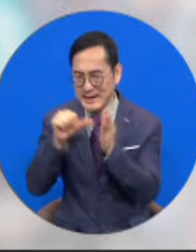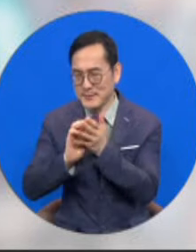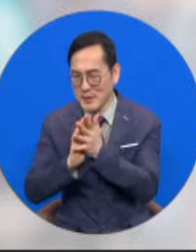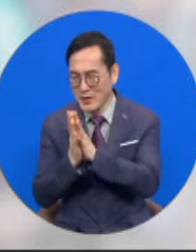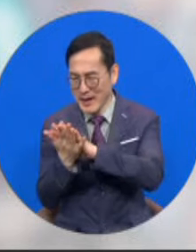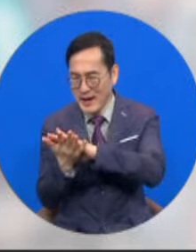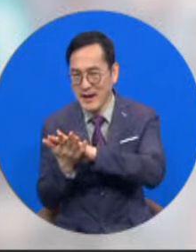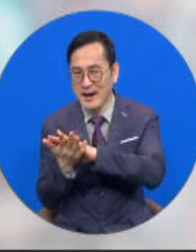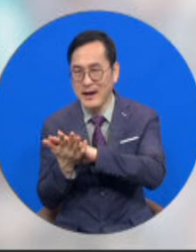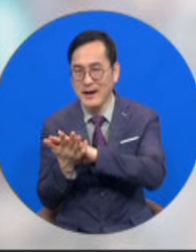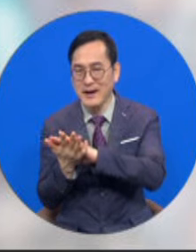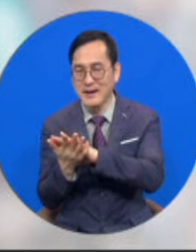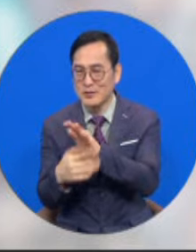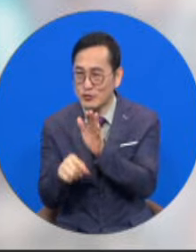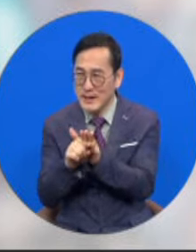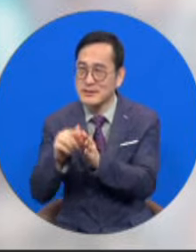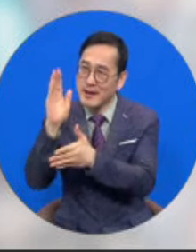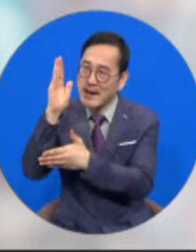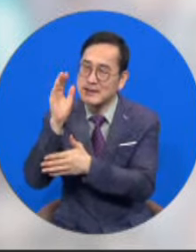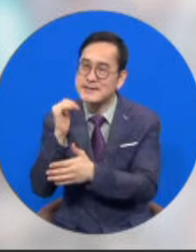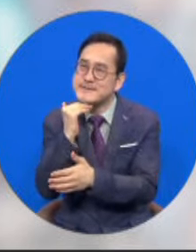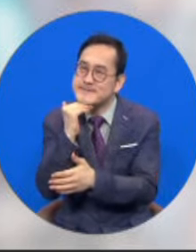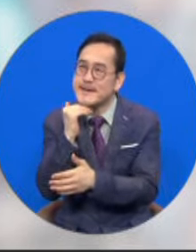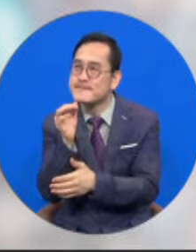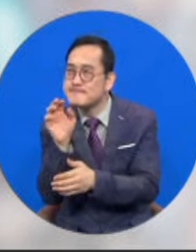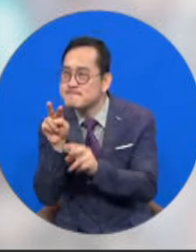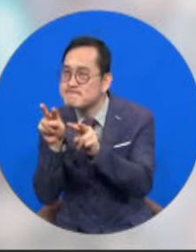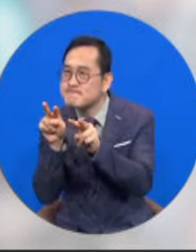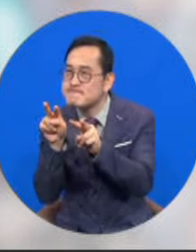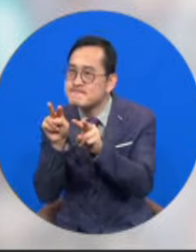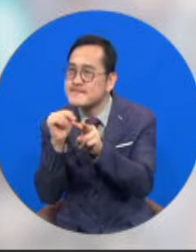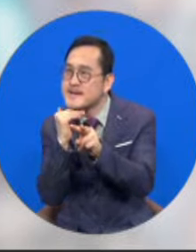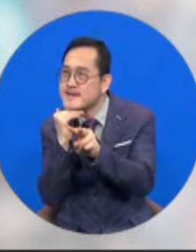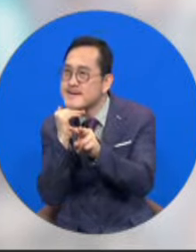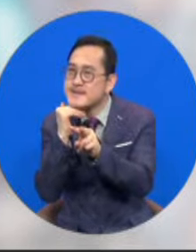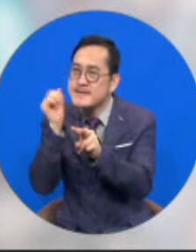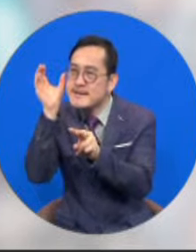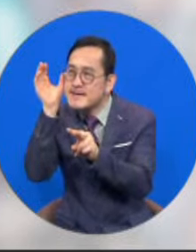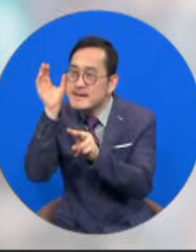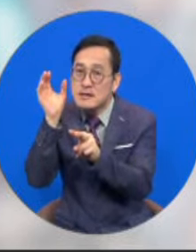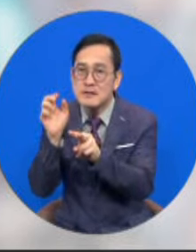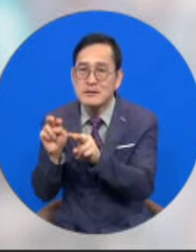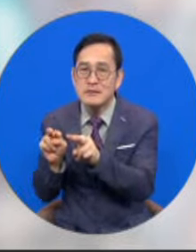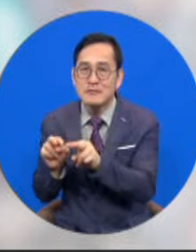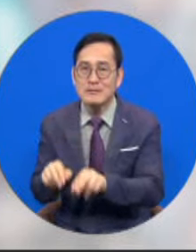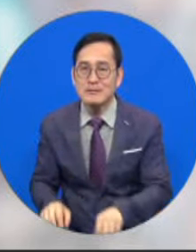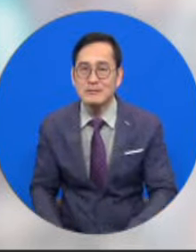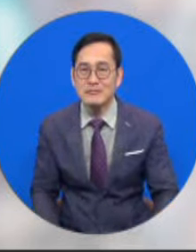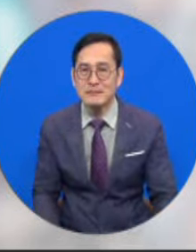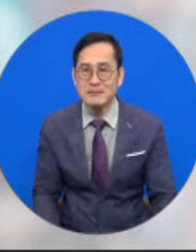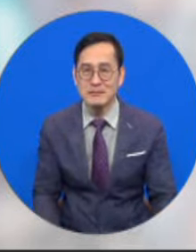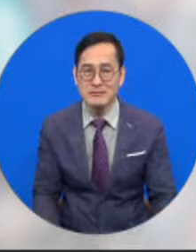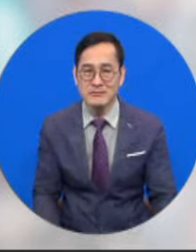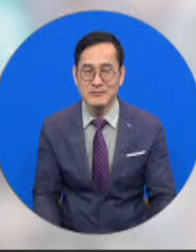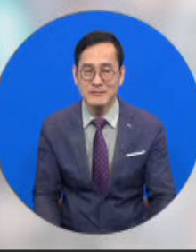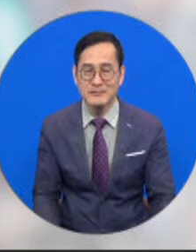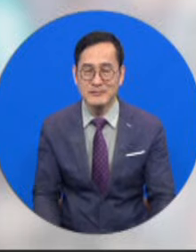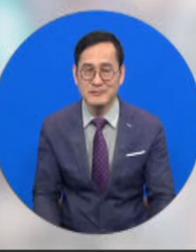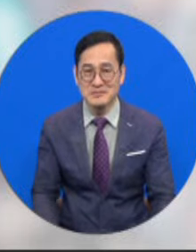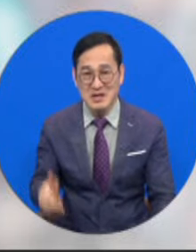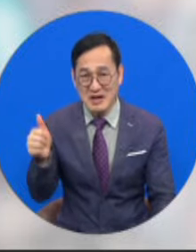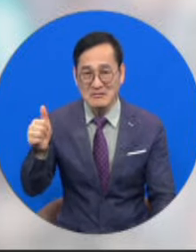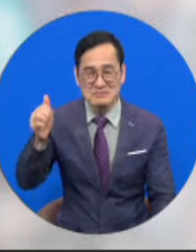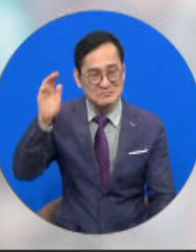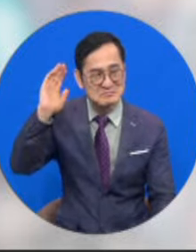있는 기회가 올까 하고 사실은 강의를 듣는 거잖아요 제목이 다 말해 주는 거 아닙니까 근데 인생을 바꾸는 방법을